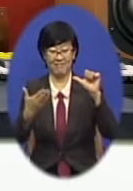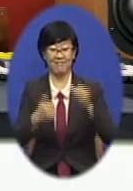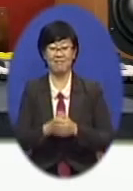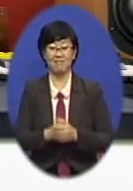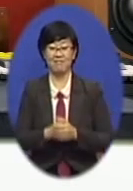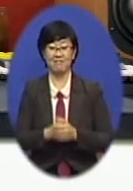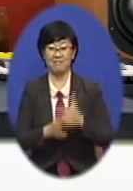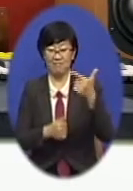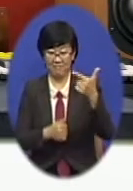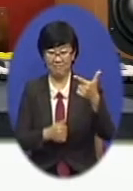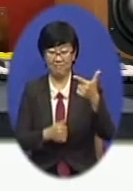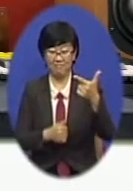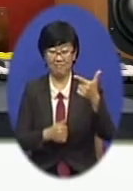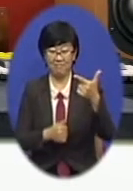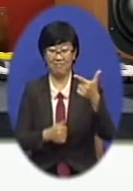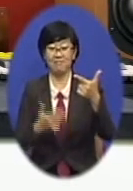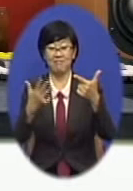139표. 네, 6번입니다.